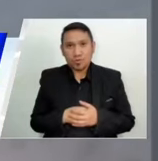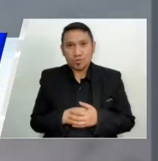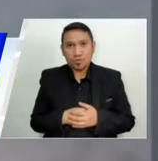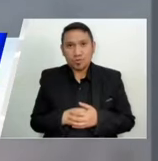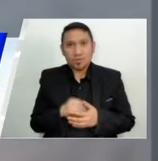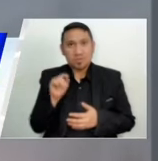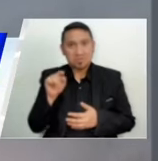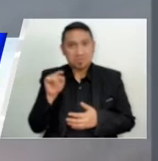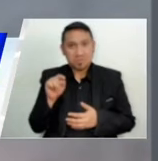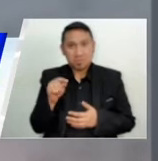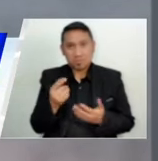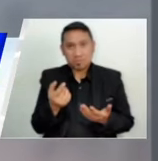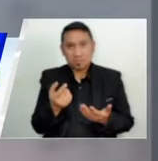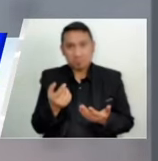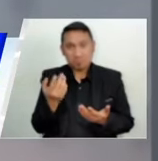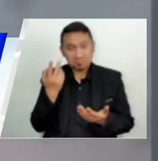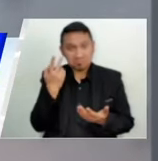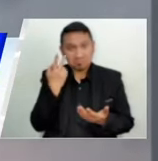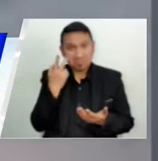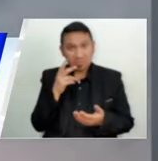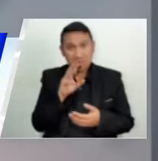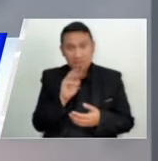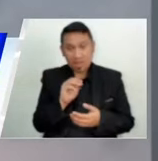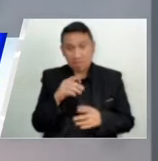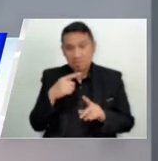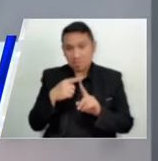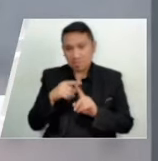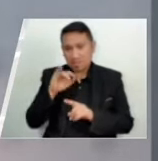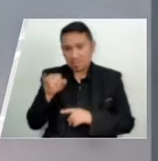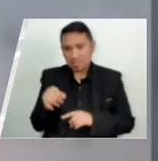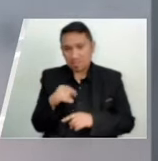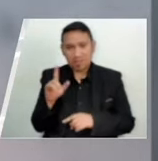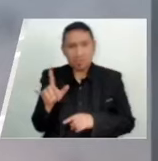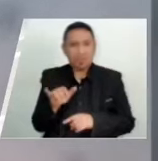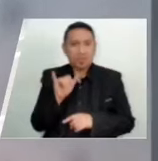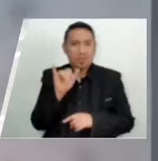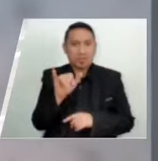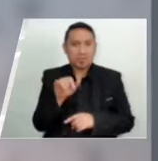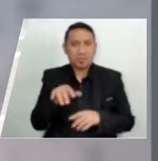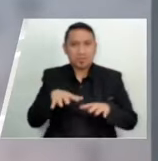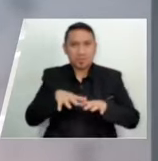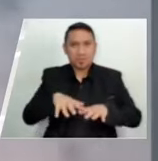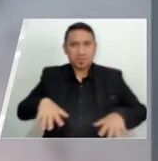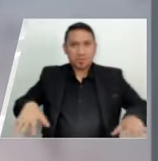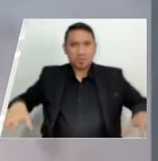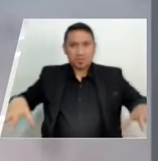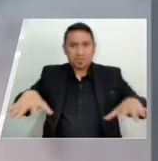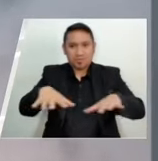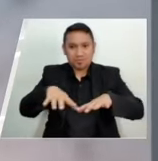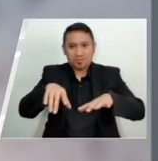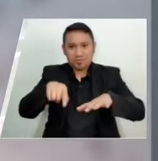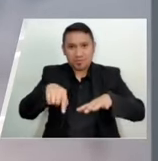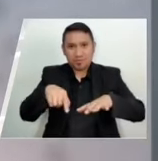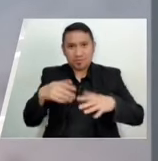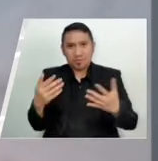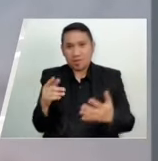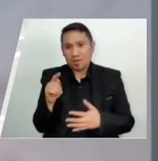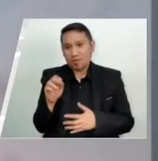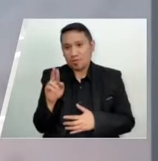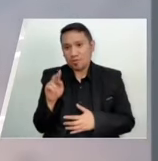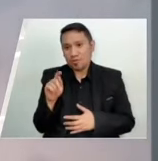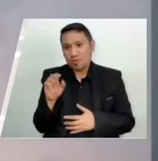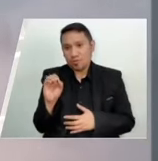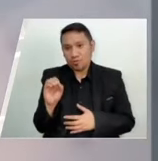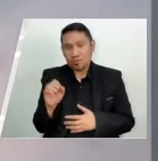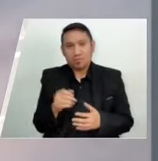mga katagang M plus J forever sa gitna ng iconic giant heart sa isang park sa Toronto. Ilang araw